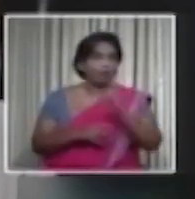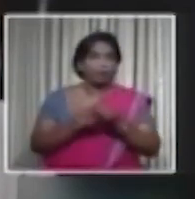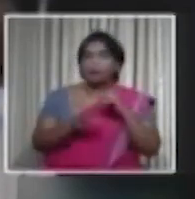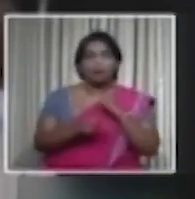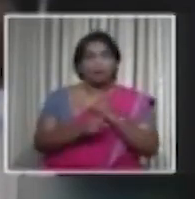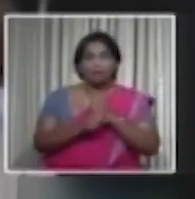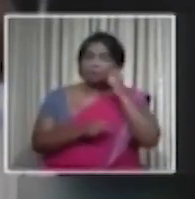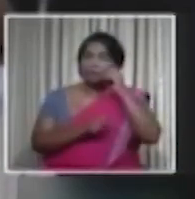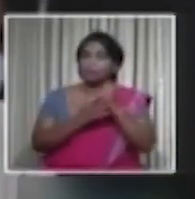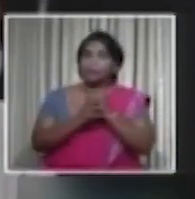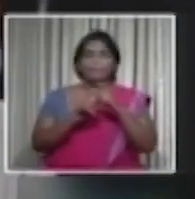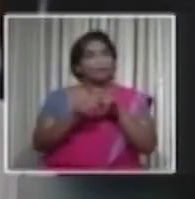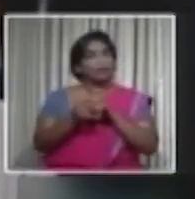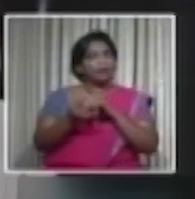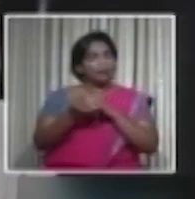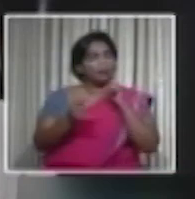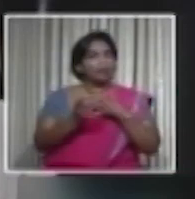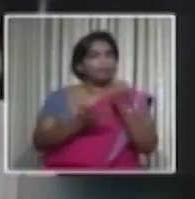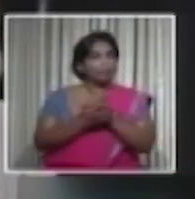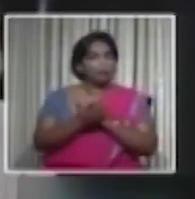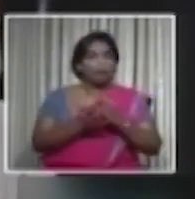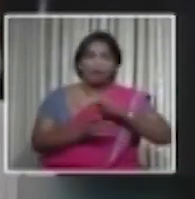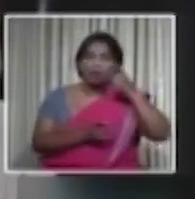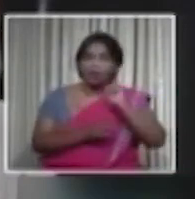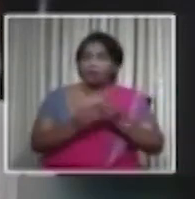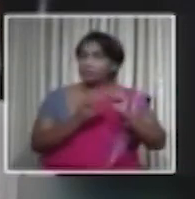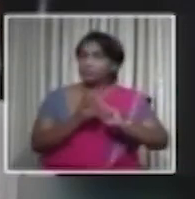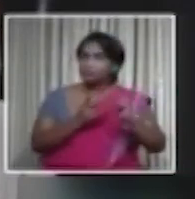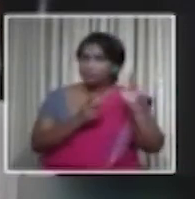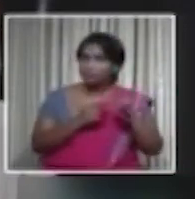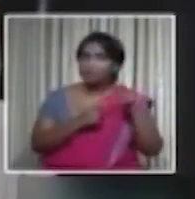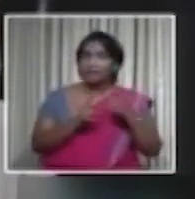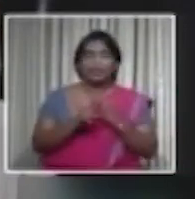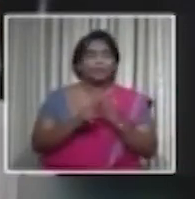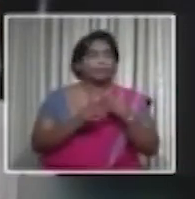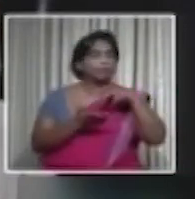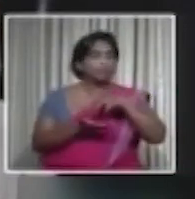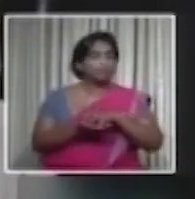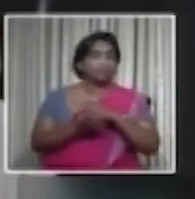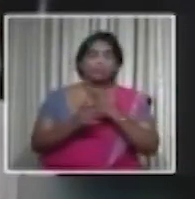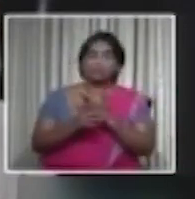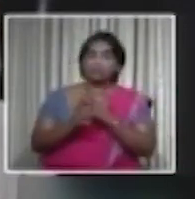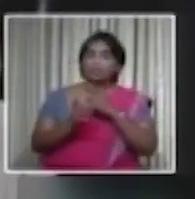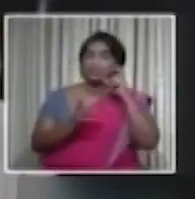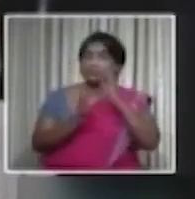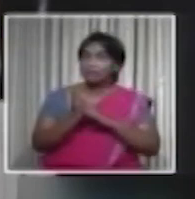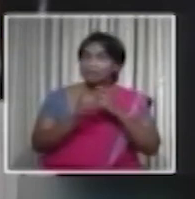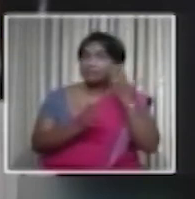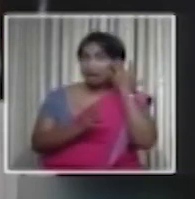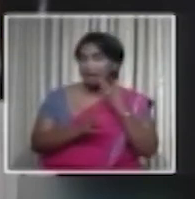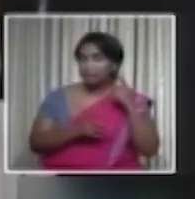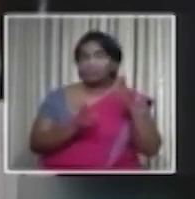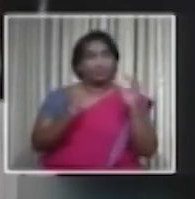බෑ කියද්දි ප්‍රාදේශීය ලේකම් ඇතුළු සියලු දෙනා අවසර ලබා දෙන්න එපා කියද්දි මේ කින්නියා නගර සභාවේ නගරාධිපතිතුමා කරපු ක්‍රියාදාමය නිසා